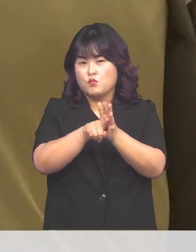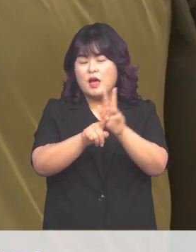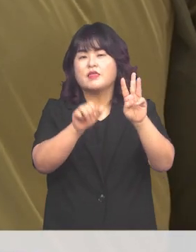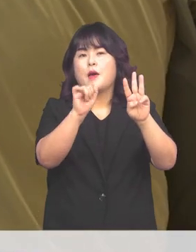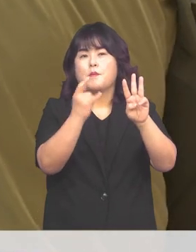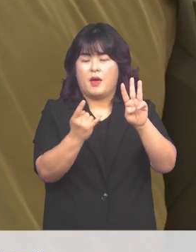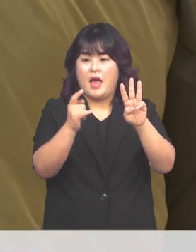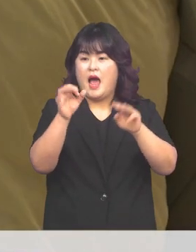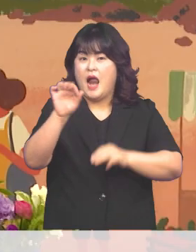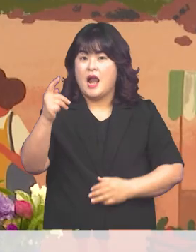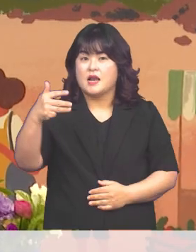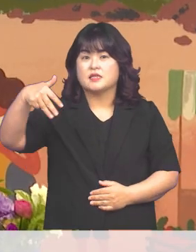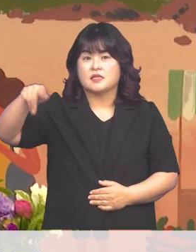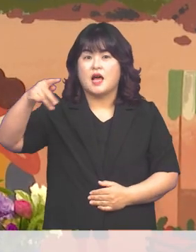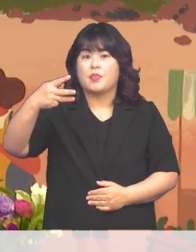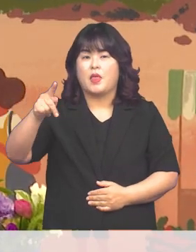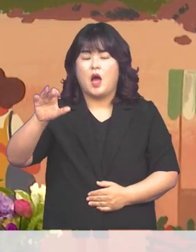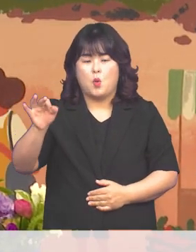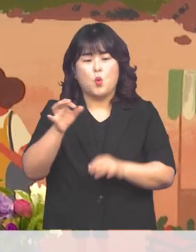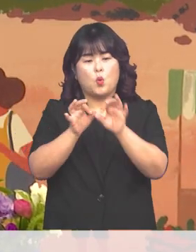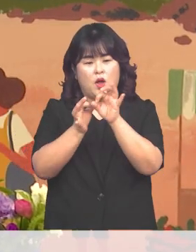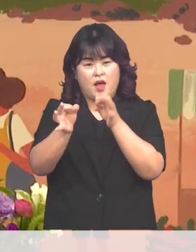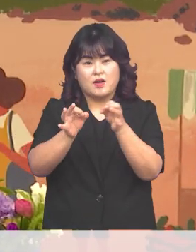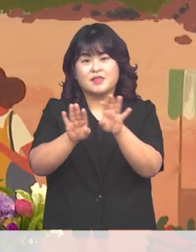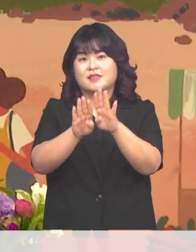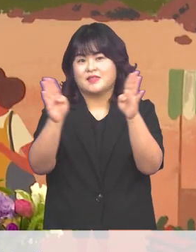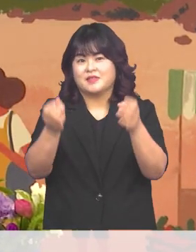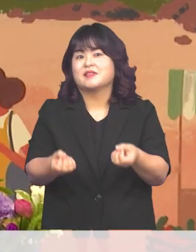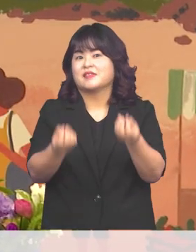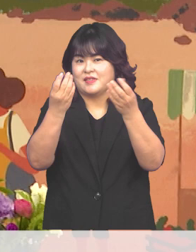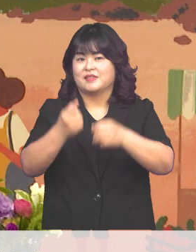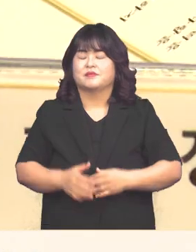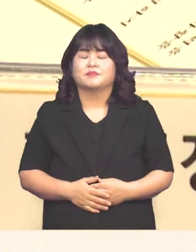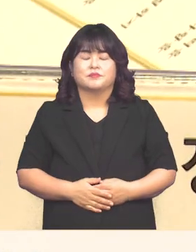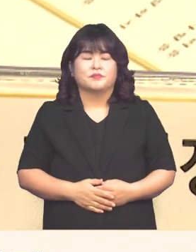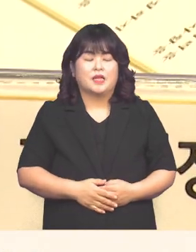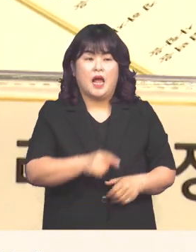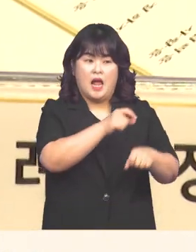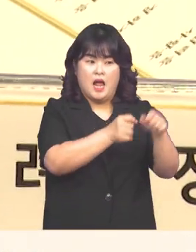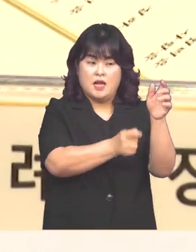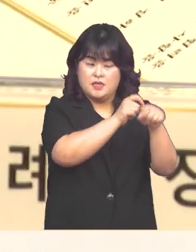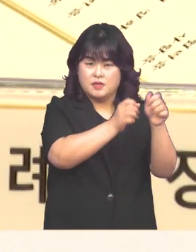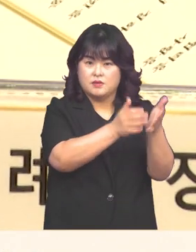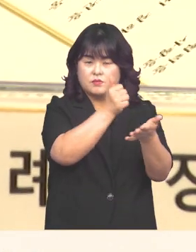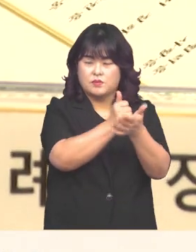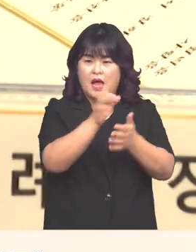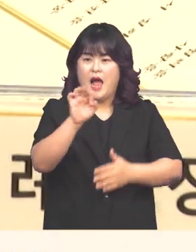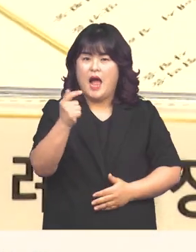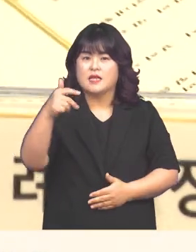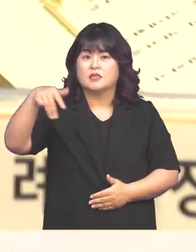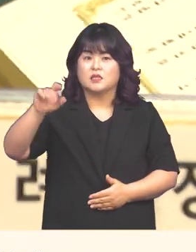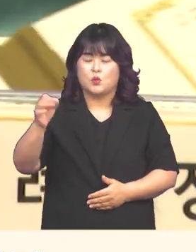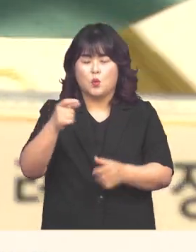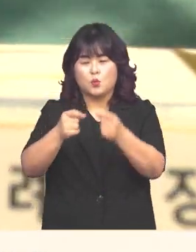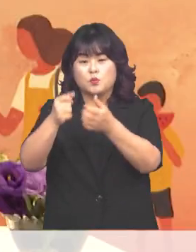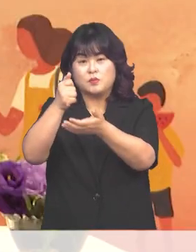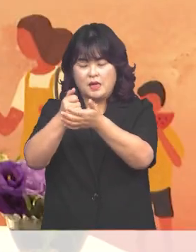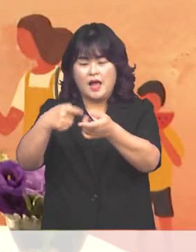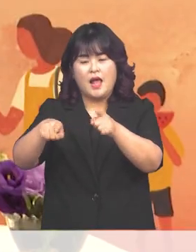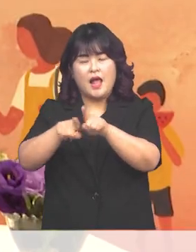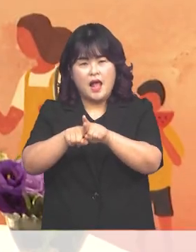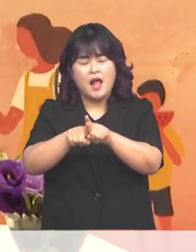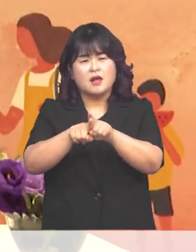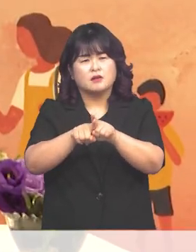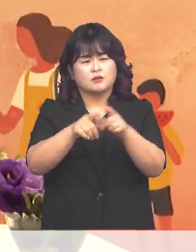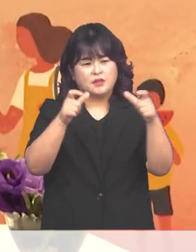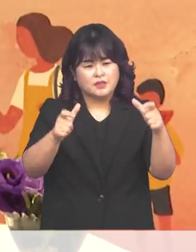개최했습니다. 행사에 참석한 이상일 시장은 롯데몰 수지점 안치우 지점장과 사회적 경제기업의 판로를 확대하고 지역